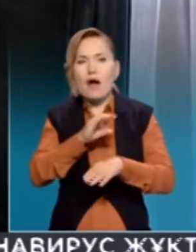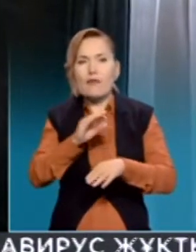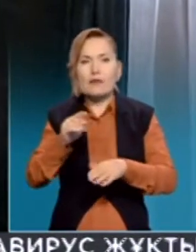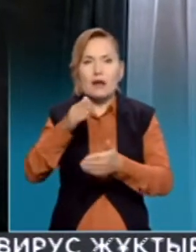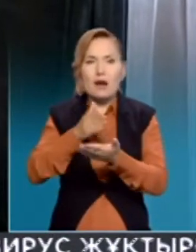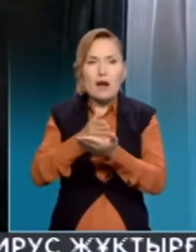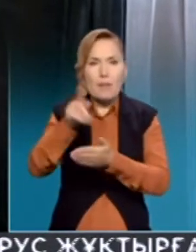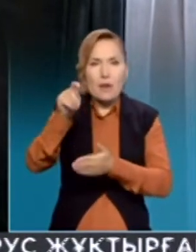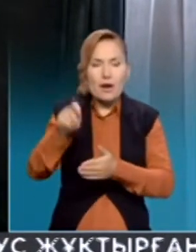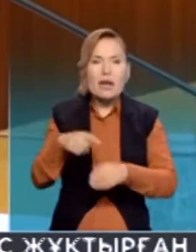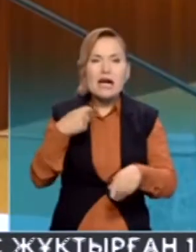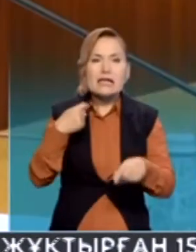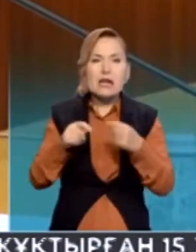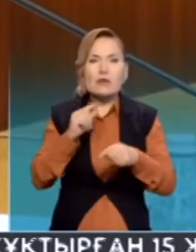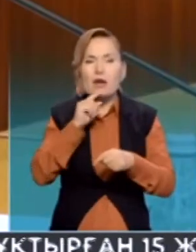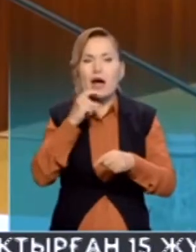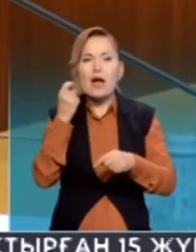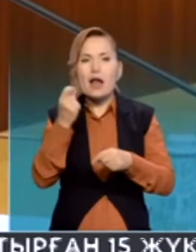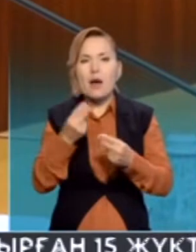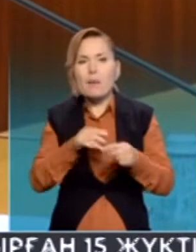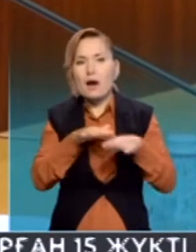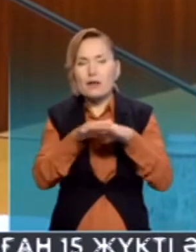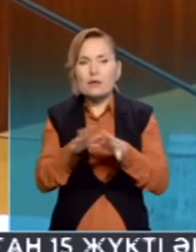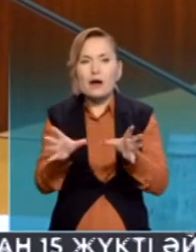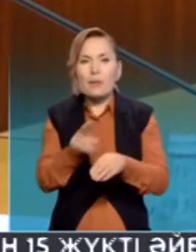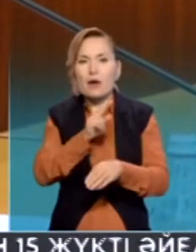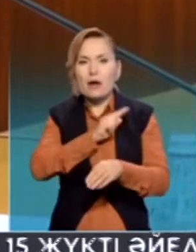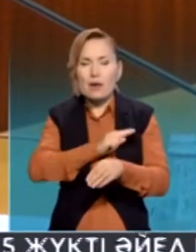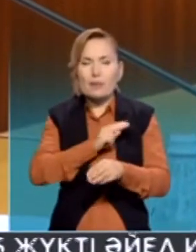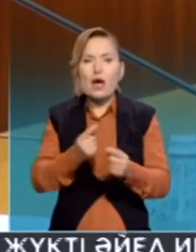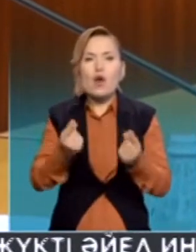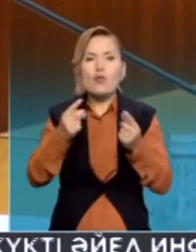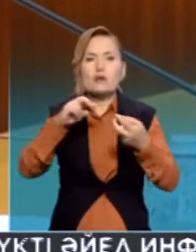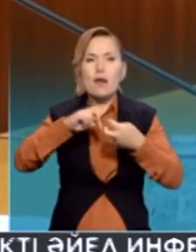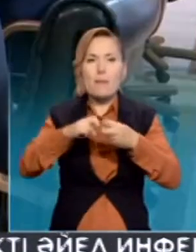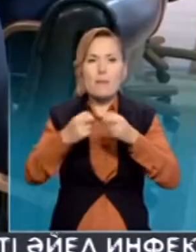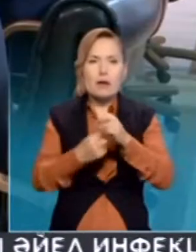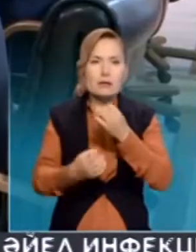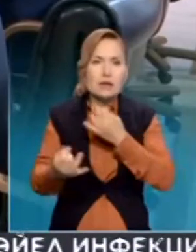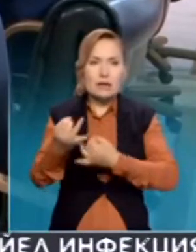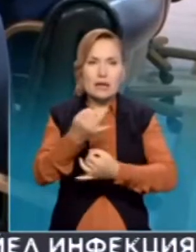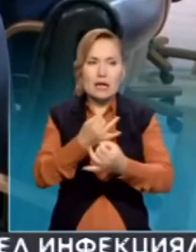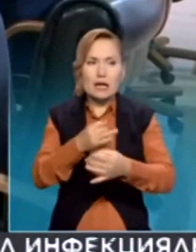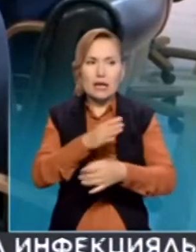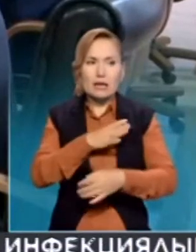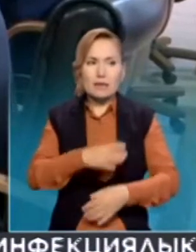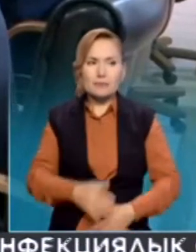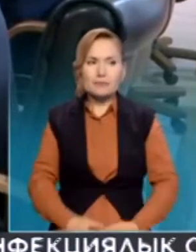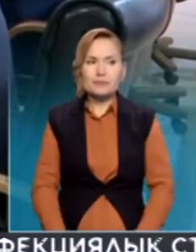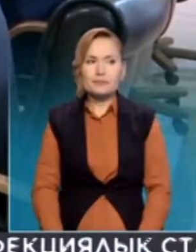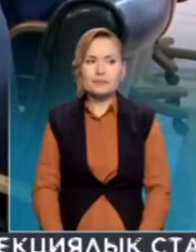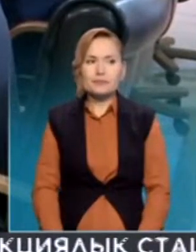сапары. Тараптар сауда-экономикалық және инвестициялық ынтымақтастық бойынша өзекті мәселелерді талқылады.